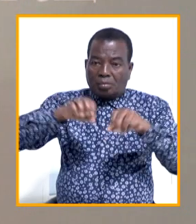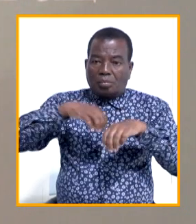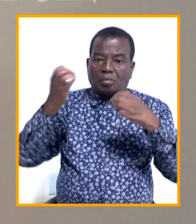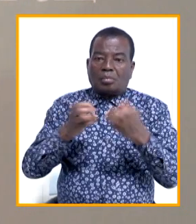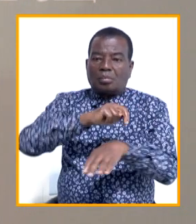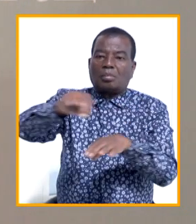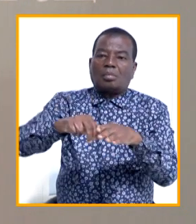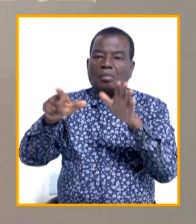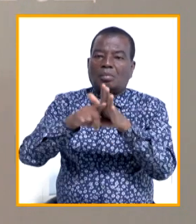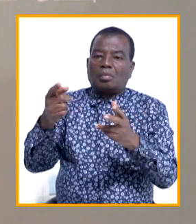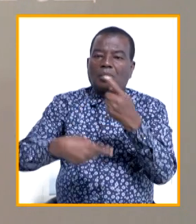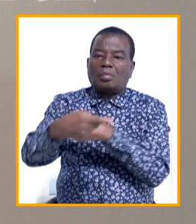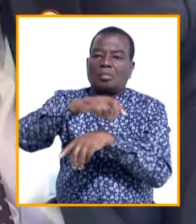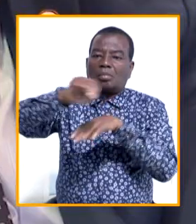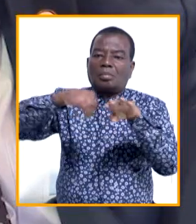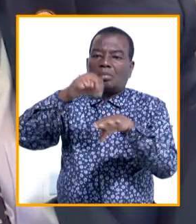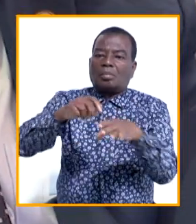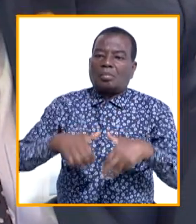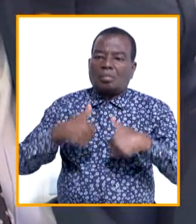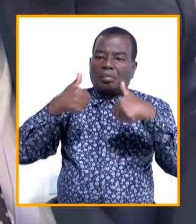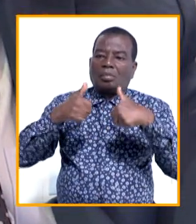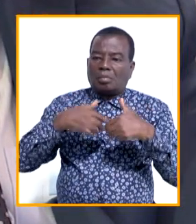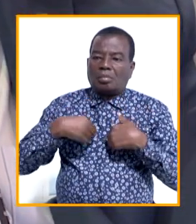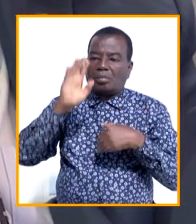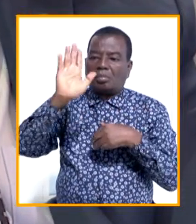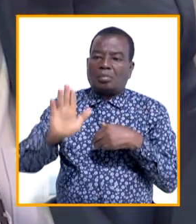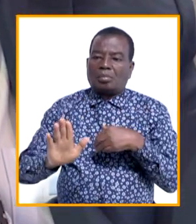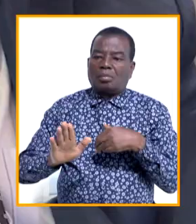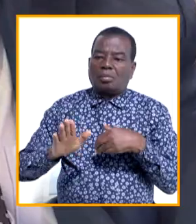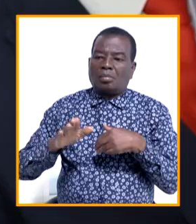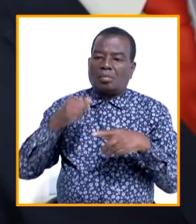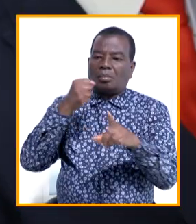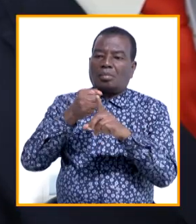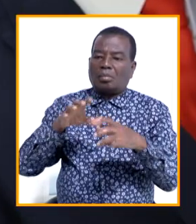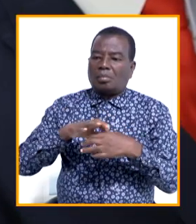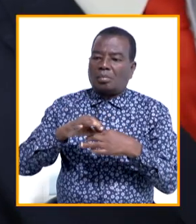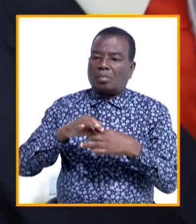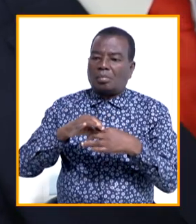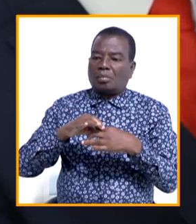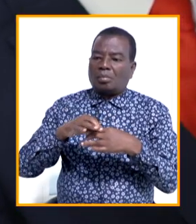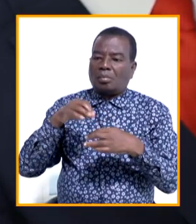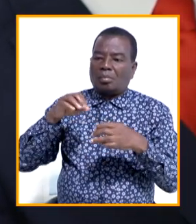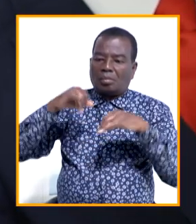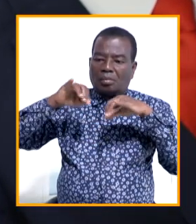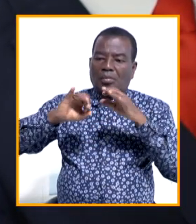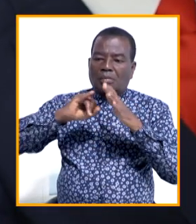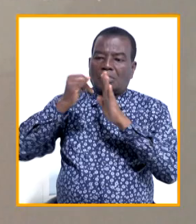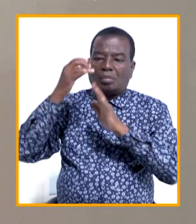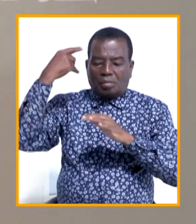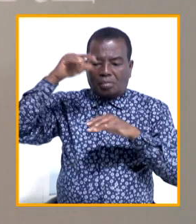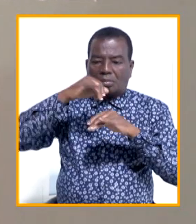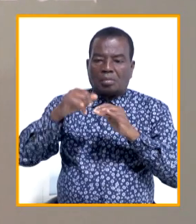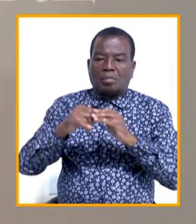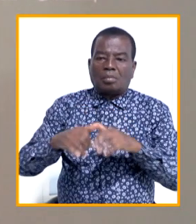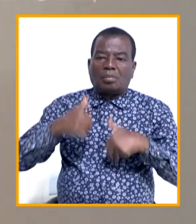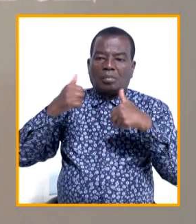Comité national de la Journée nationale de l'excellence a salué l'impact constructif de cette initiative du gouvernement